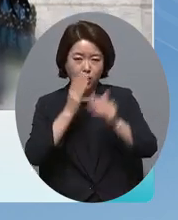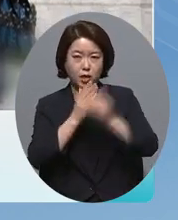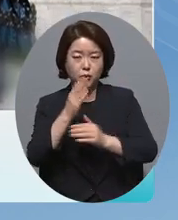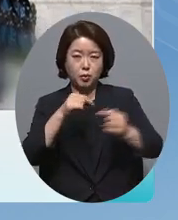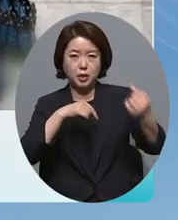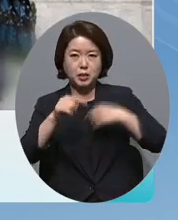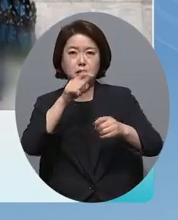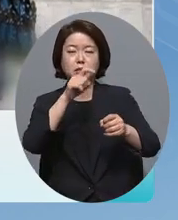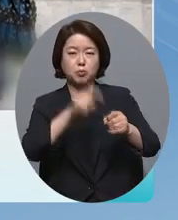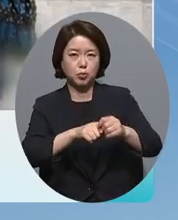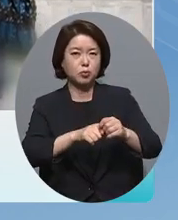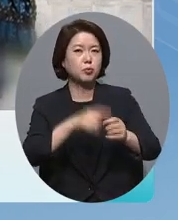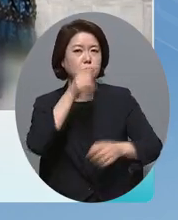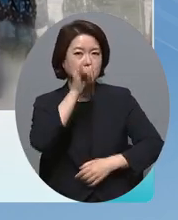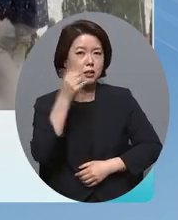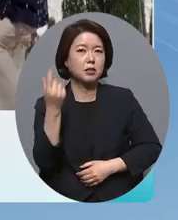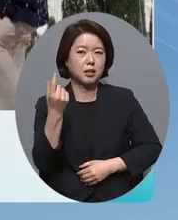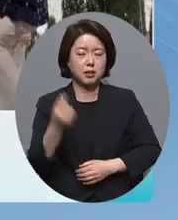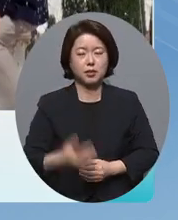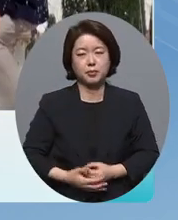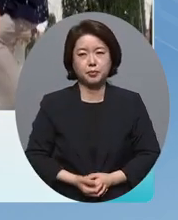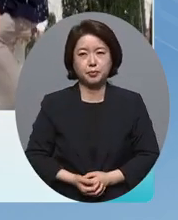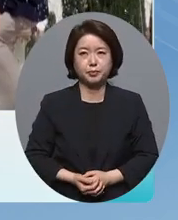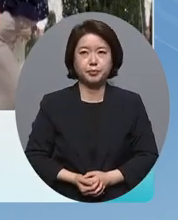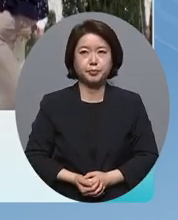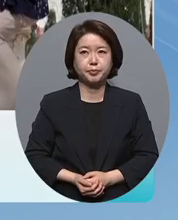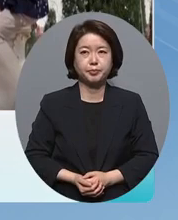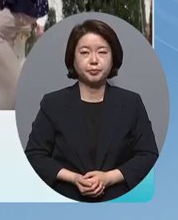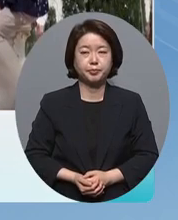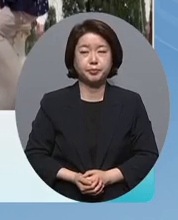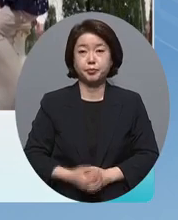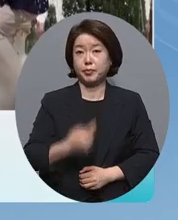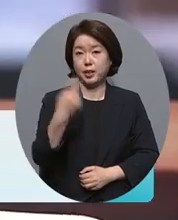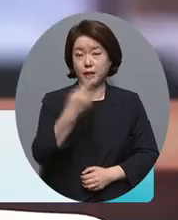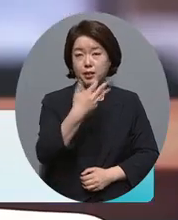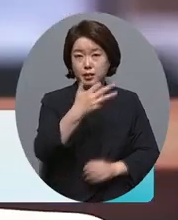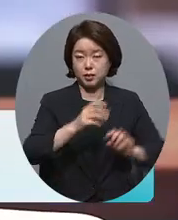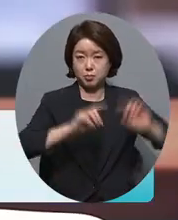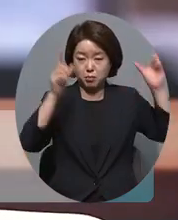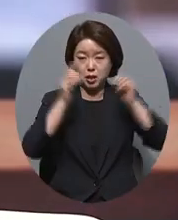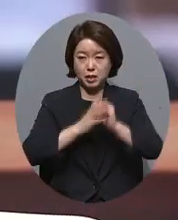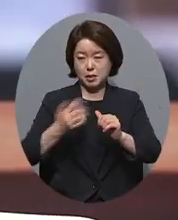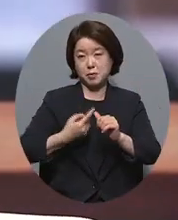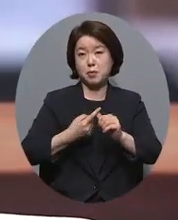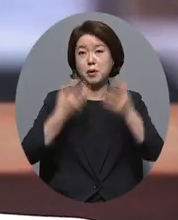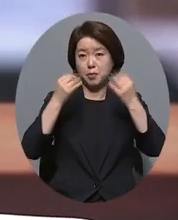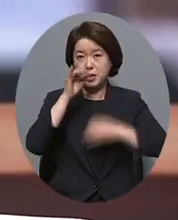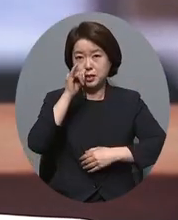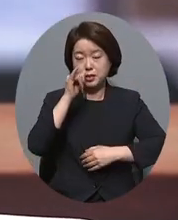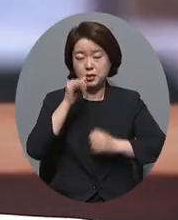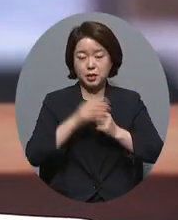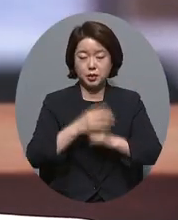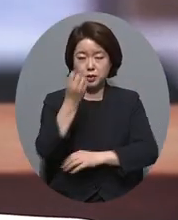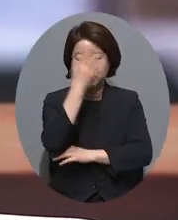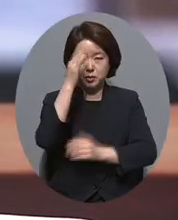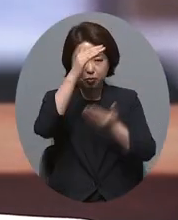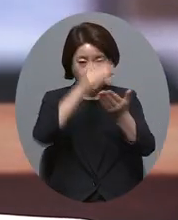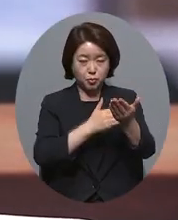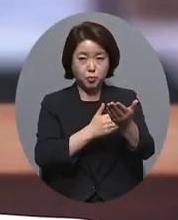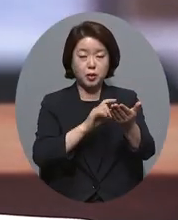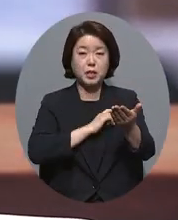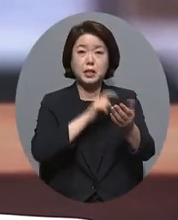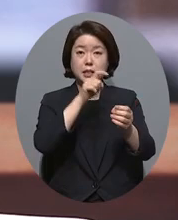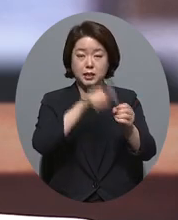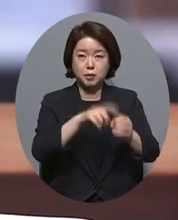정치도 의도가 있지 않나 그렇게 의심되는 부분입니다 알겠습니다 2018년 당시에 또 지적들이 많이 나왔었는데 한 칼럼의 제목 자체가